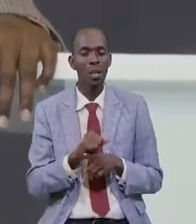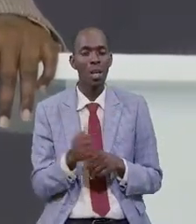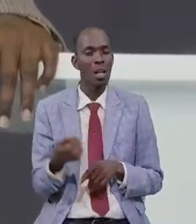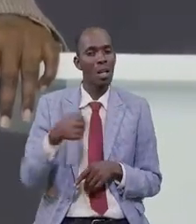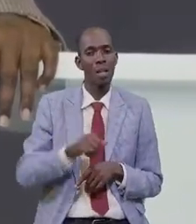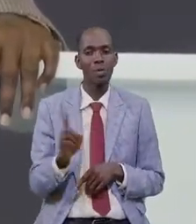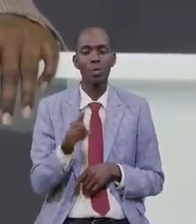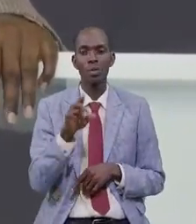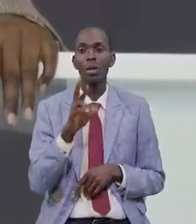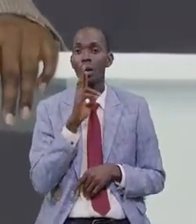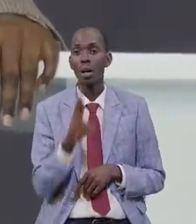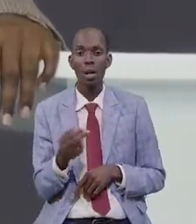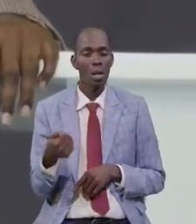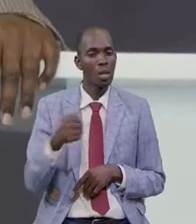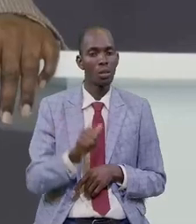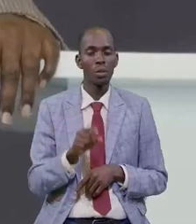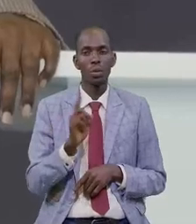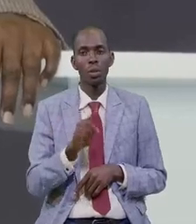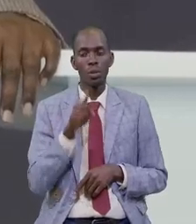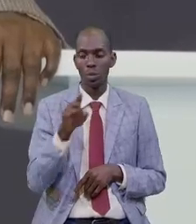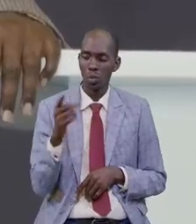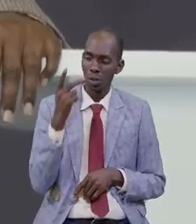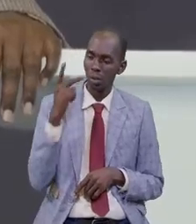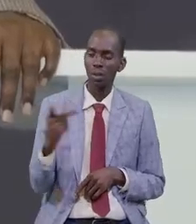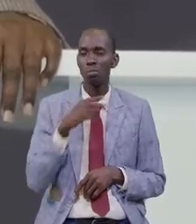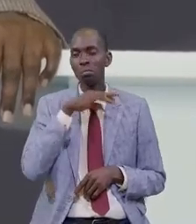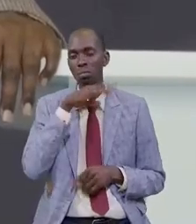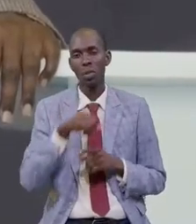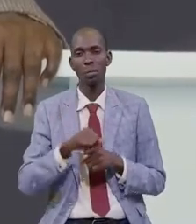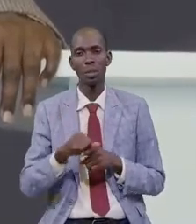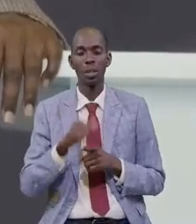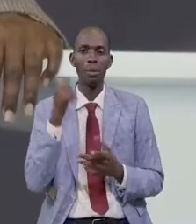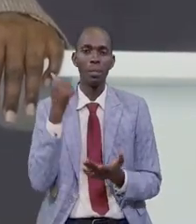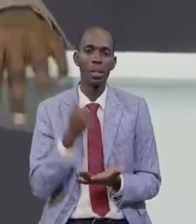te trouves partout tu détectes la corruption